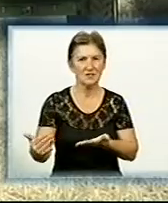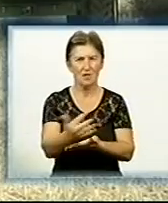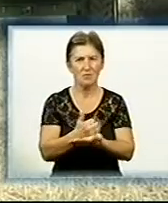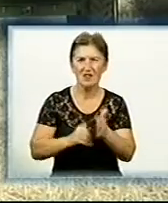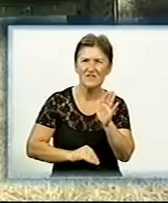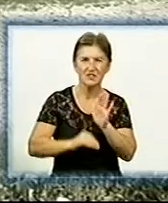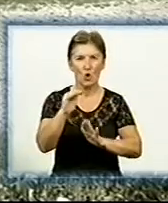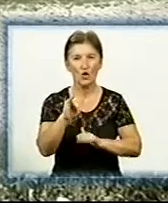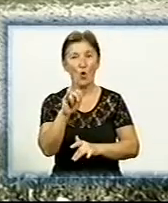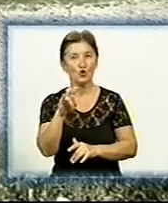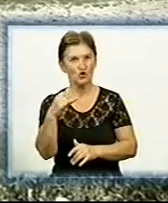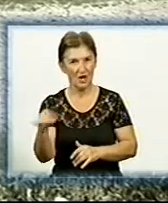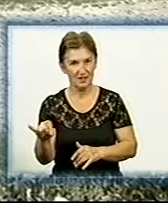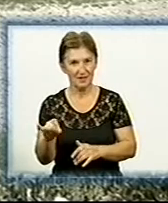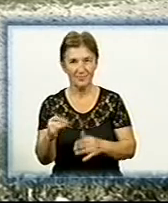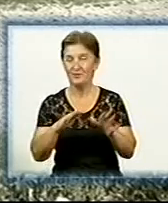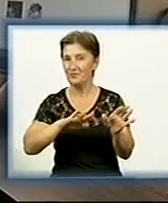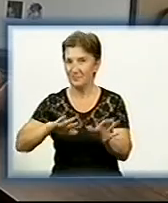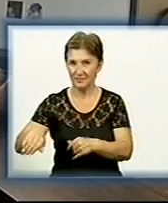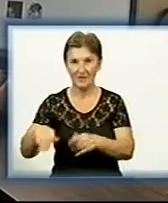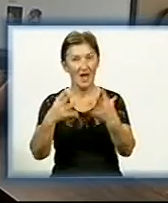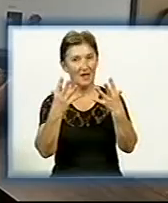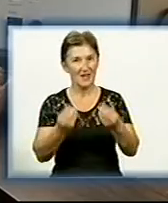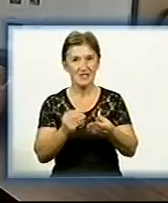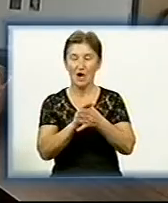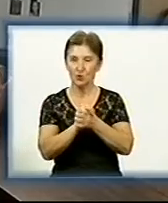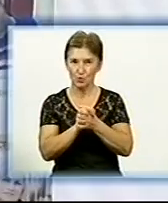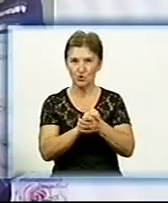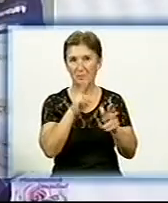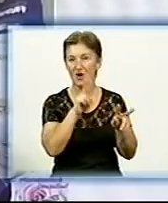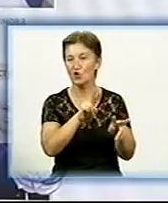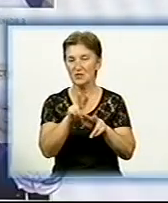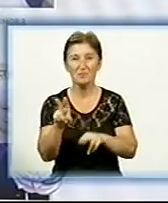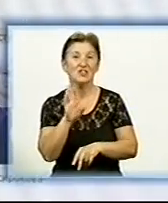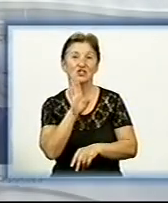високий врожай. День дружби. Журналісти «День за днем» досліджували жіночу дружбу.